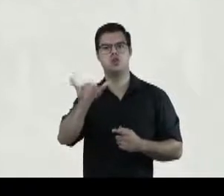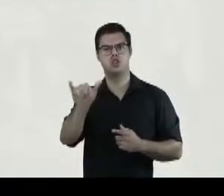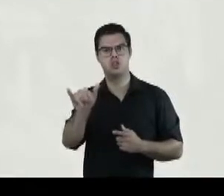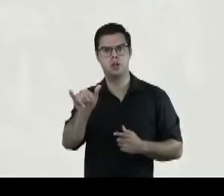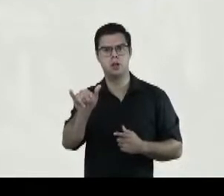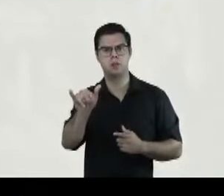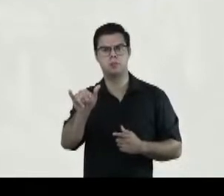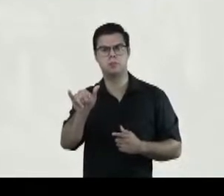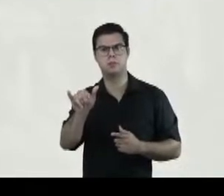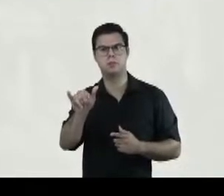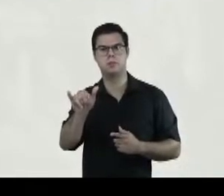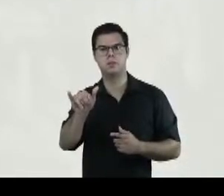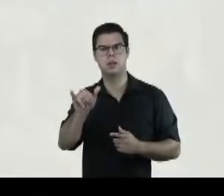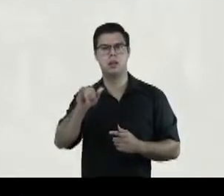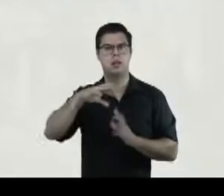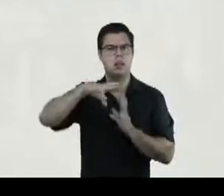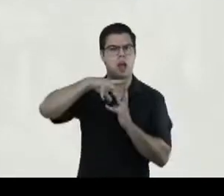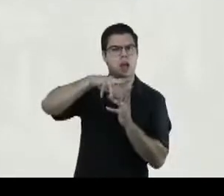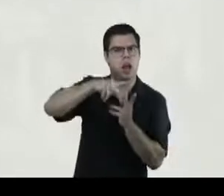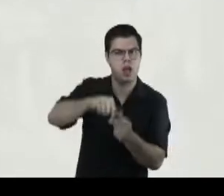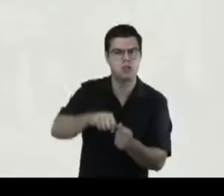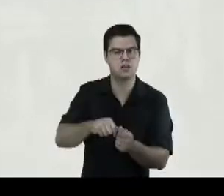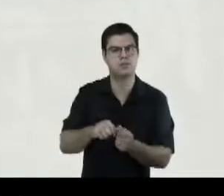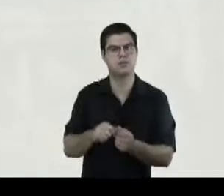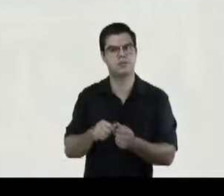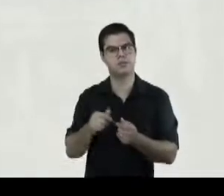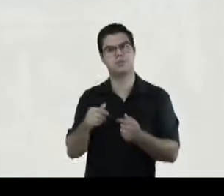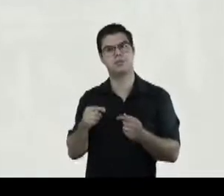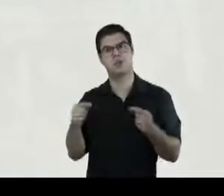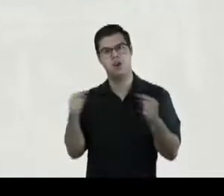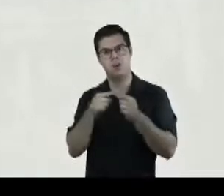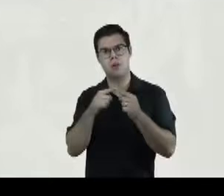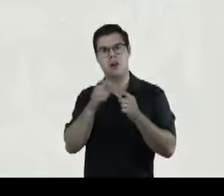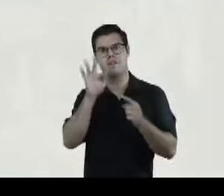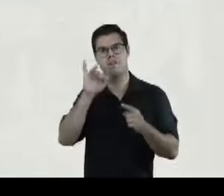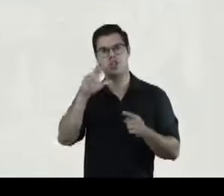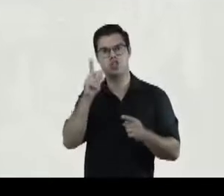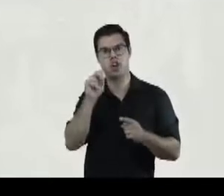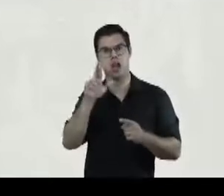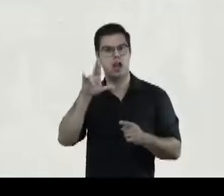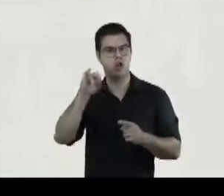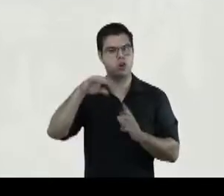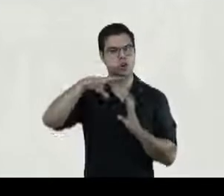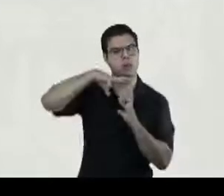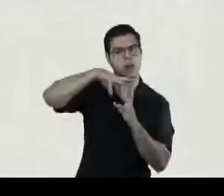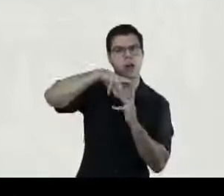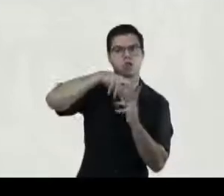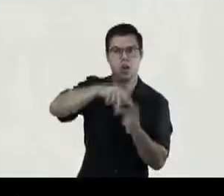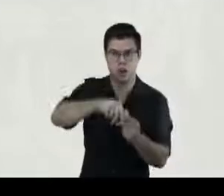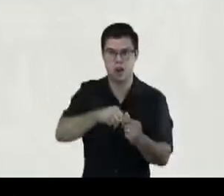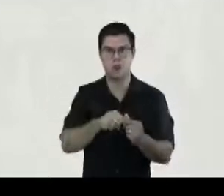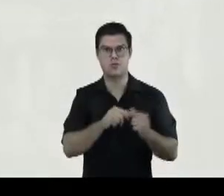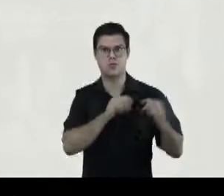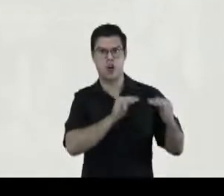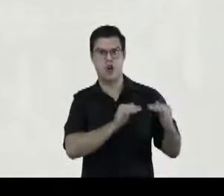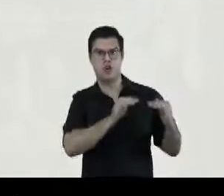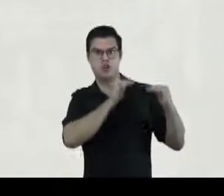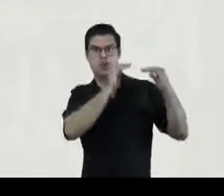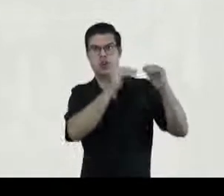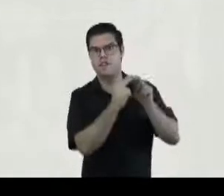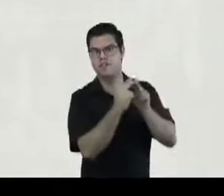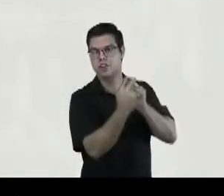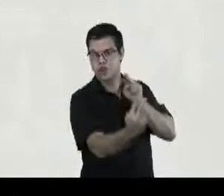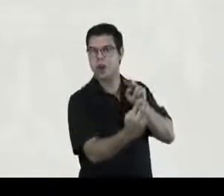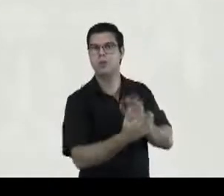fichier d'autorité internationale virtuelle. Alors, c'est bien un moteur de recherche, c'est-à-dire que quand vous